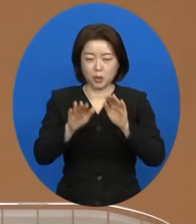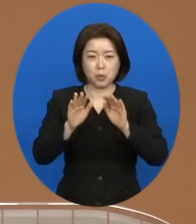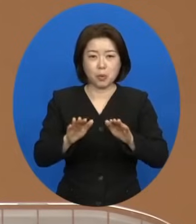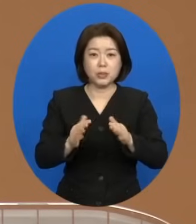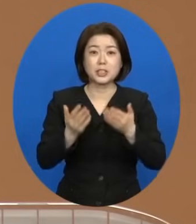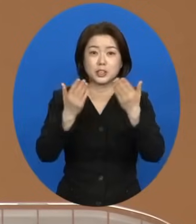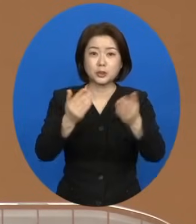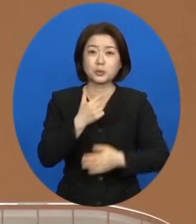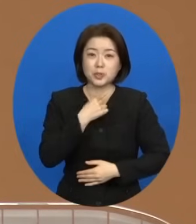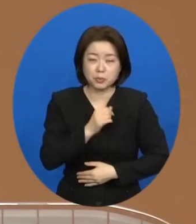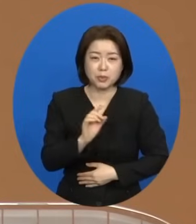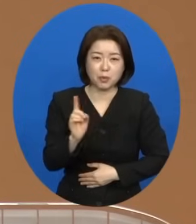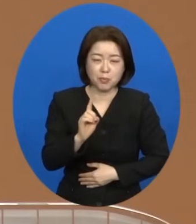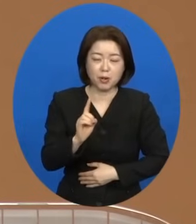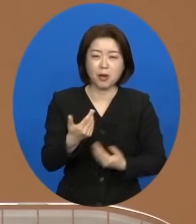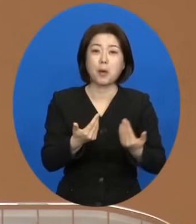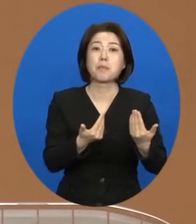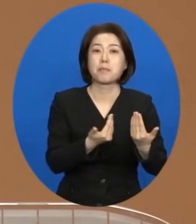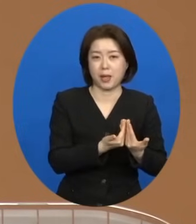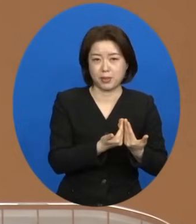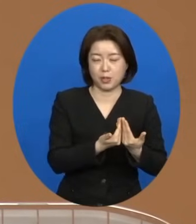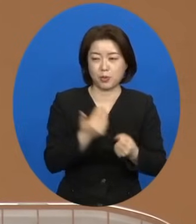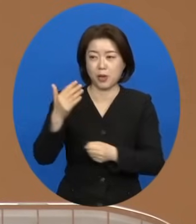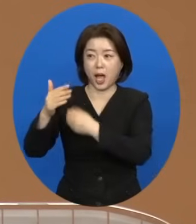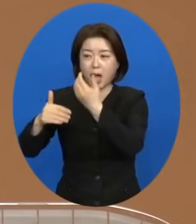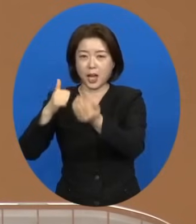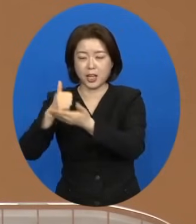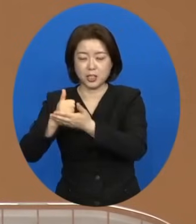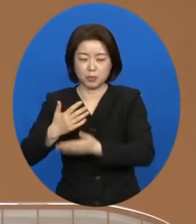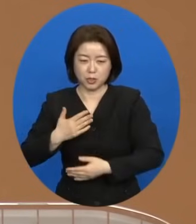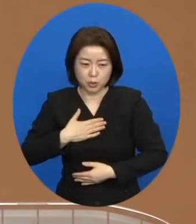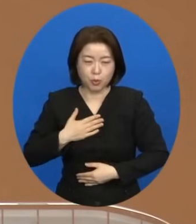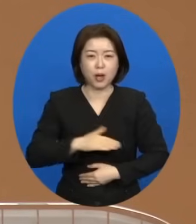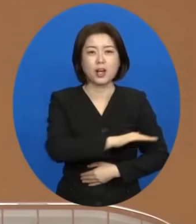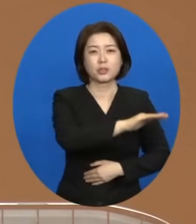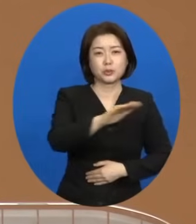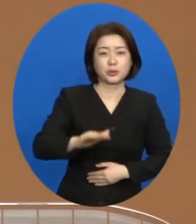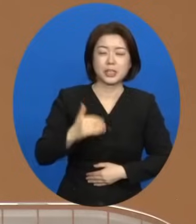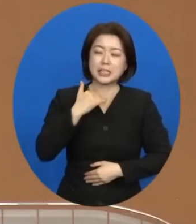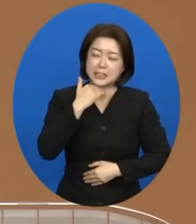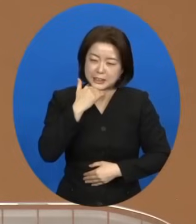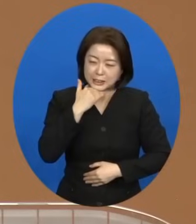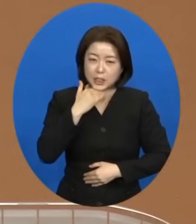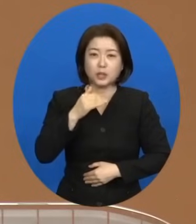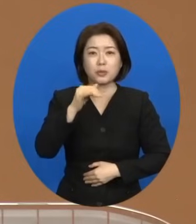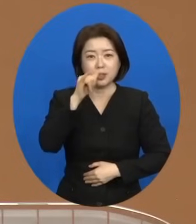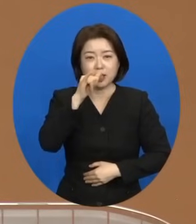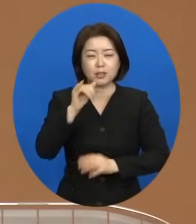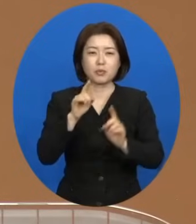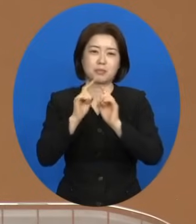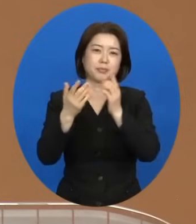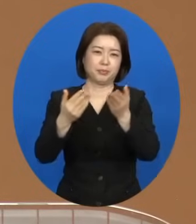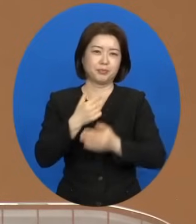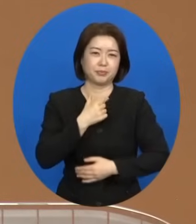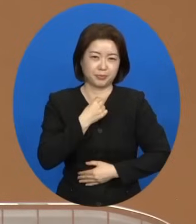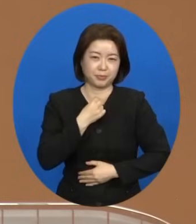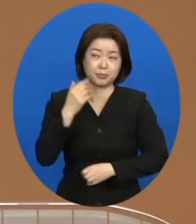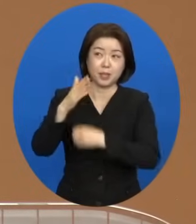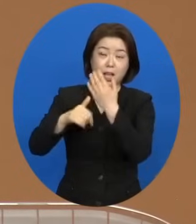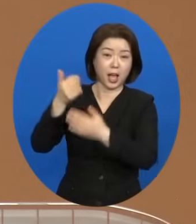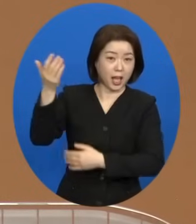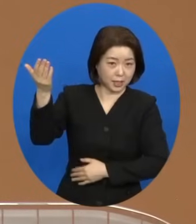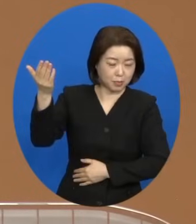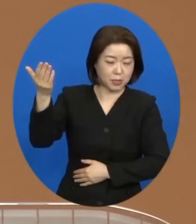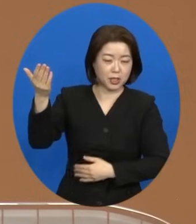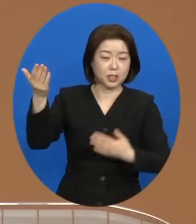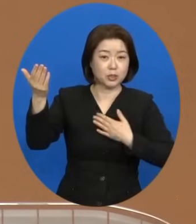반대로 하나님이 와 여러분을 기다리신다는을 말씀드리려고 합니다 하나님이 저와